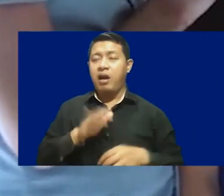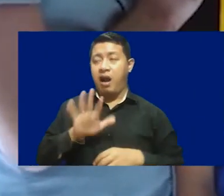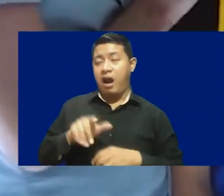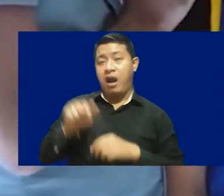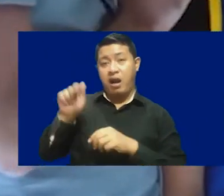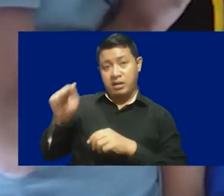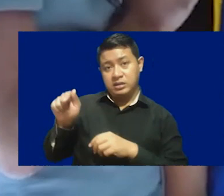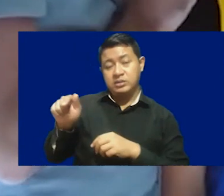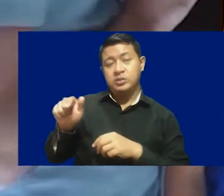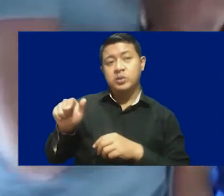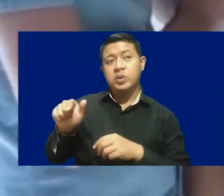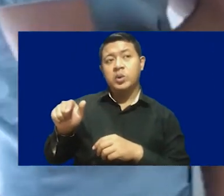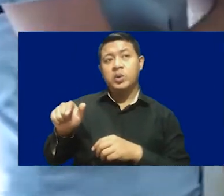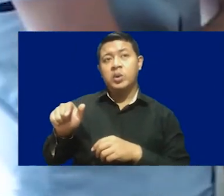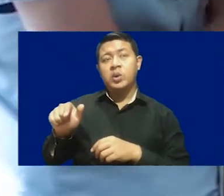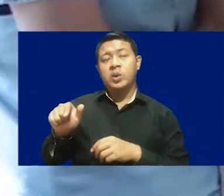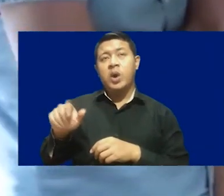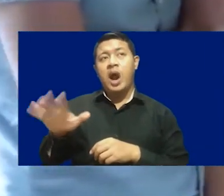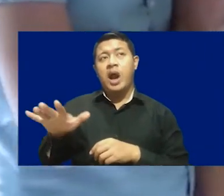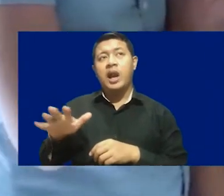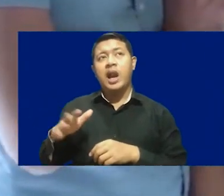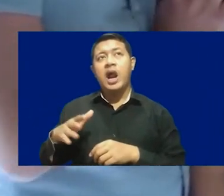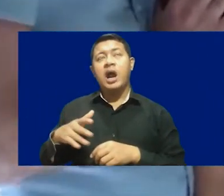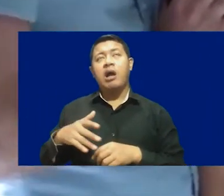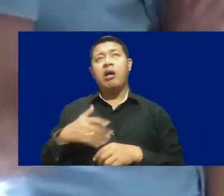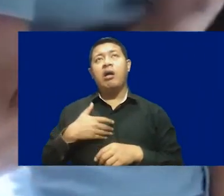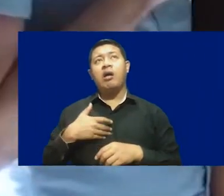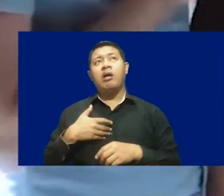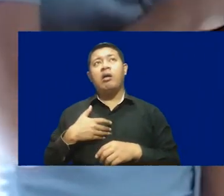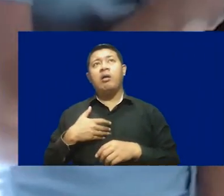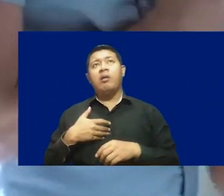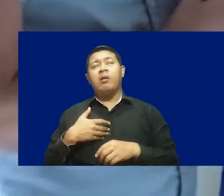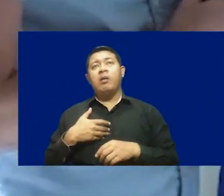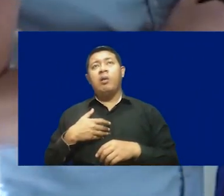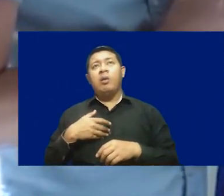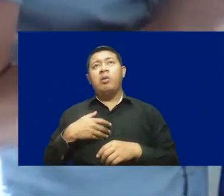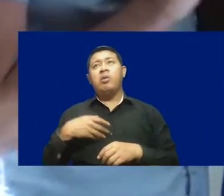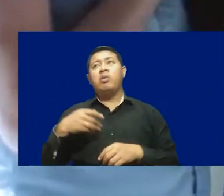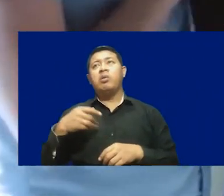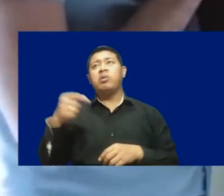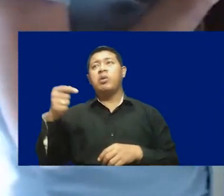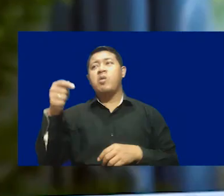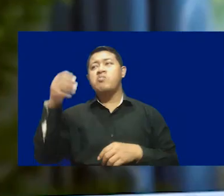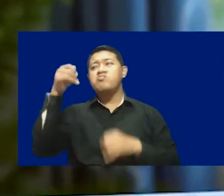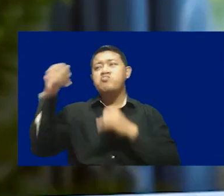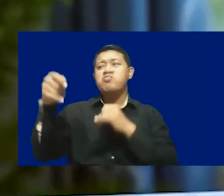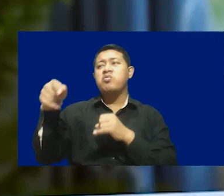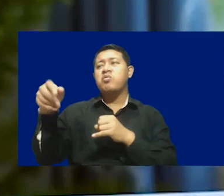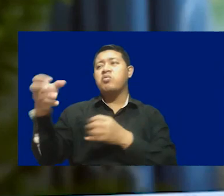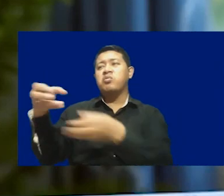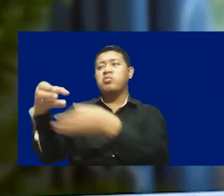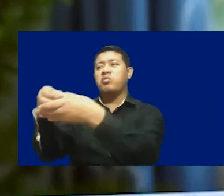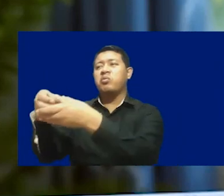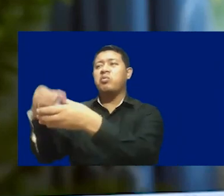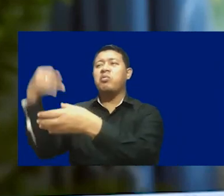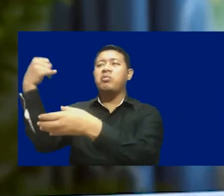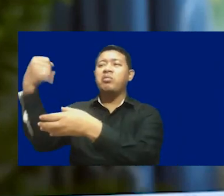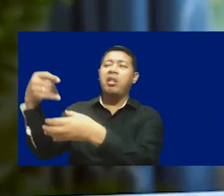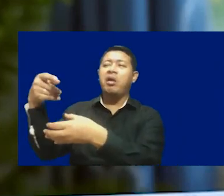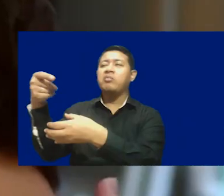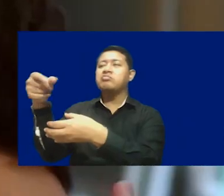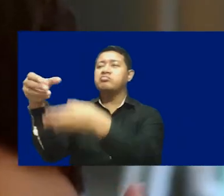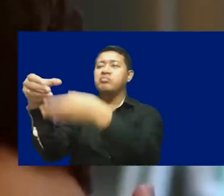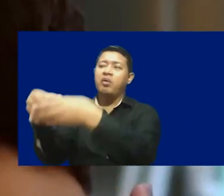sudah dibedakan, biasanya anak ini ada di pihak yang inferior, pihak yang di bawah, pihak yang kurang